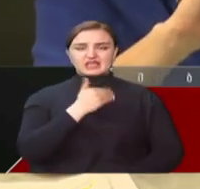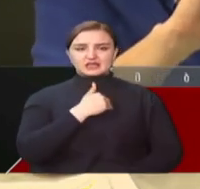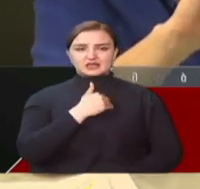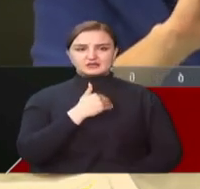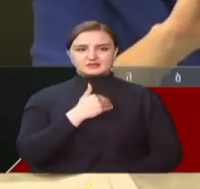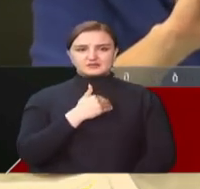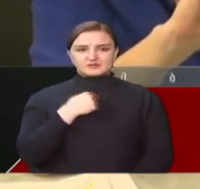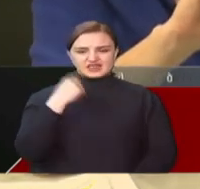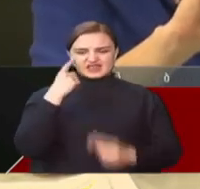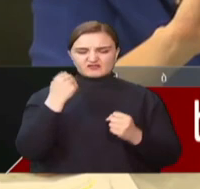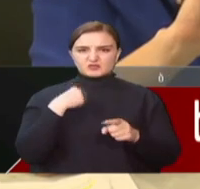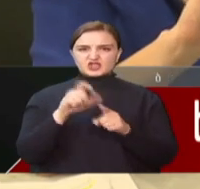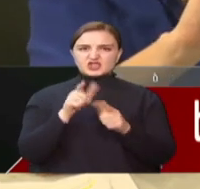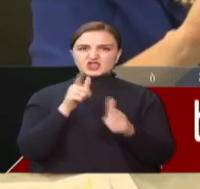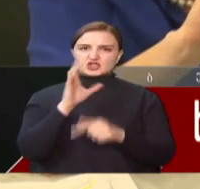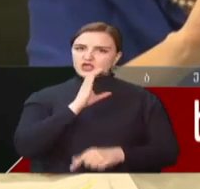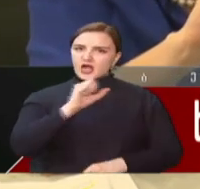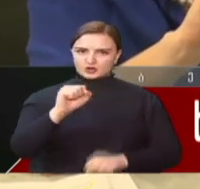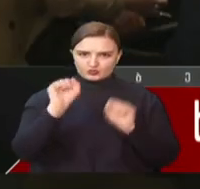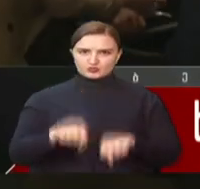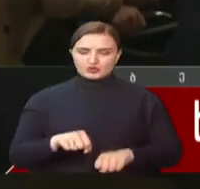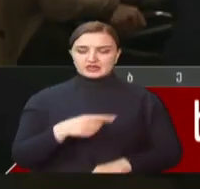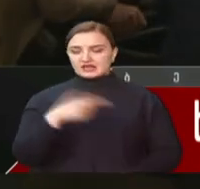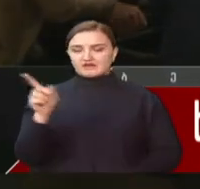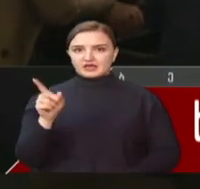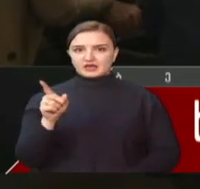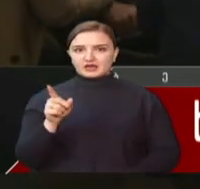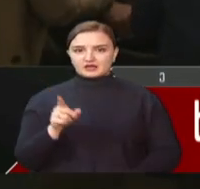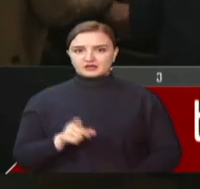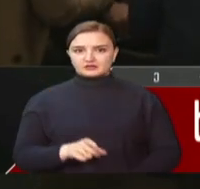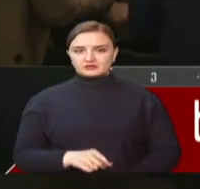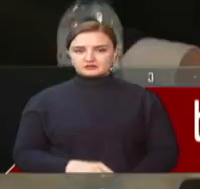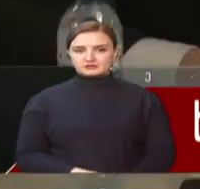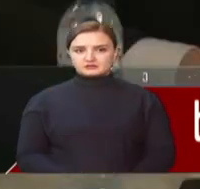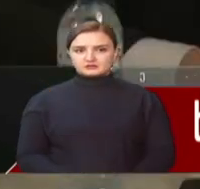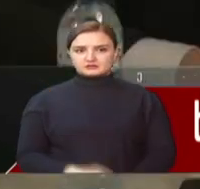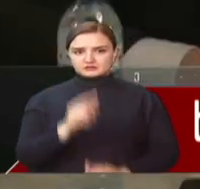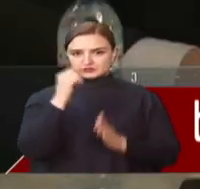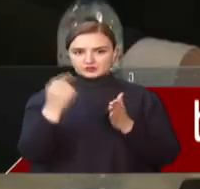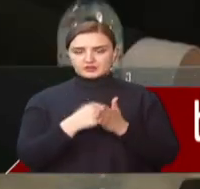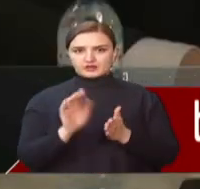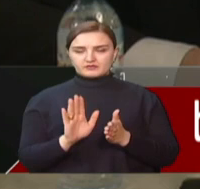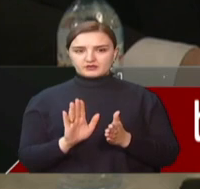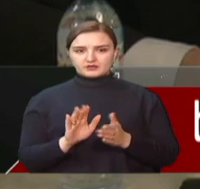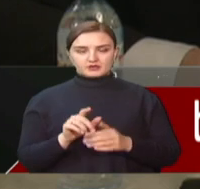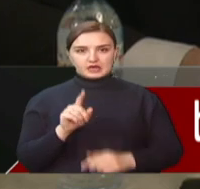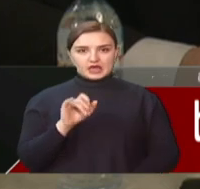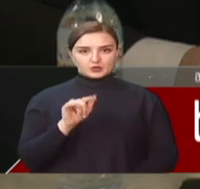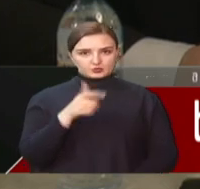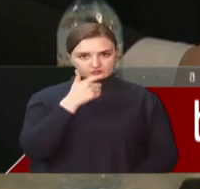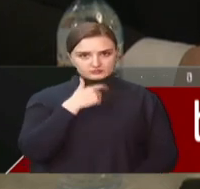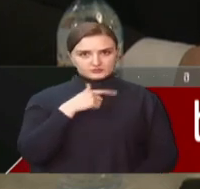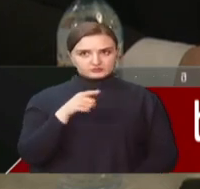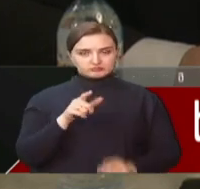თავს ვიკავებ, რომ არ შეგაგინო ირაკლი და დავაი ახლა თავი დამარება, რომ ვლაპარაკობ ნუმერები. მიუღებელი აქ ალბატონო ხათუნა,